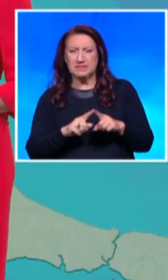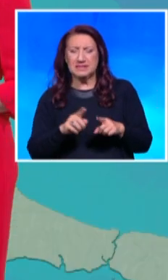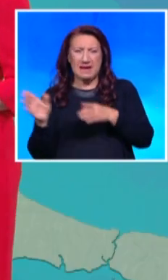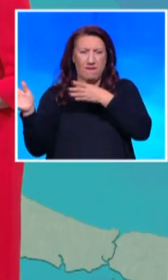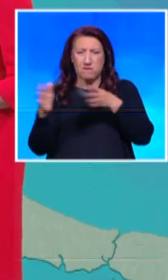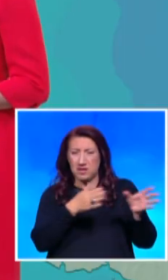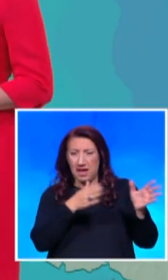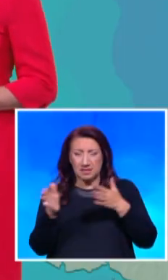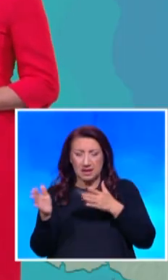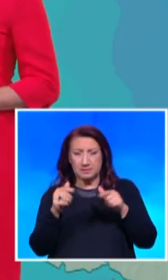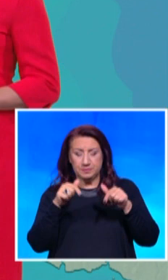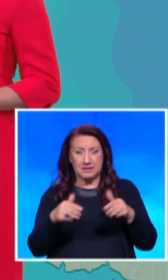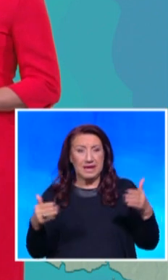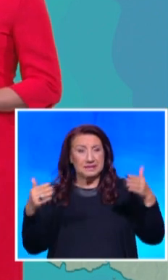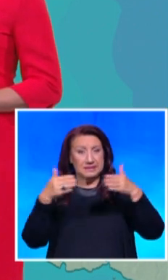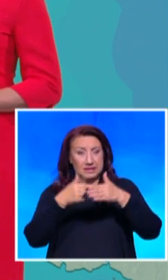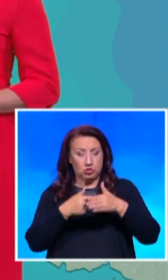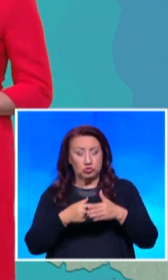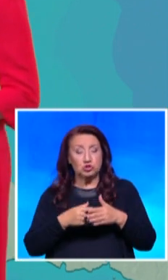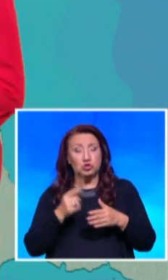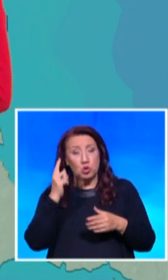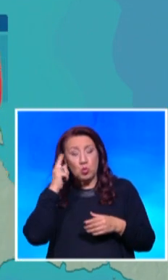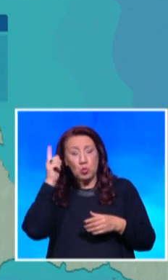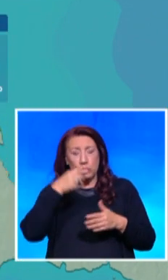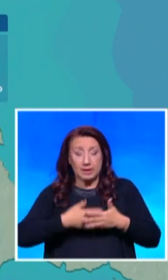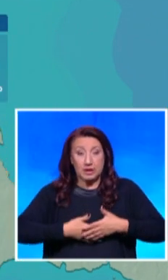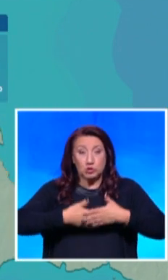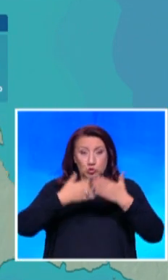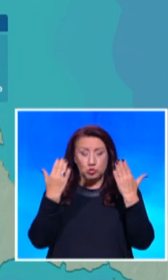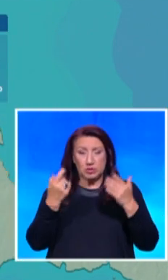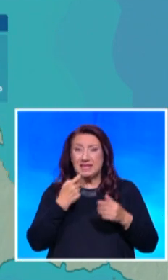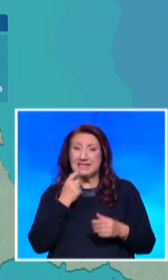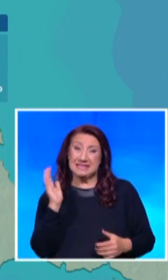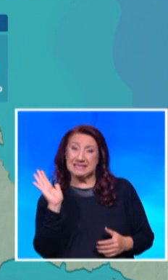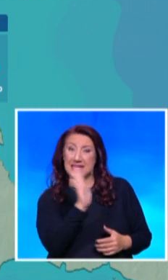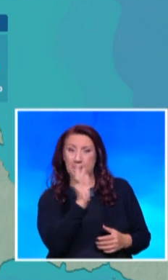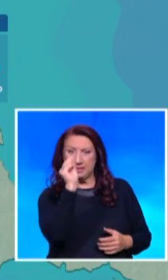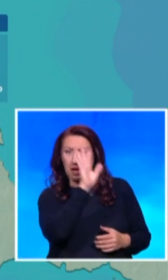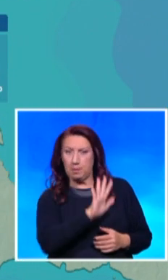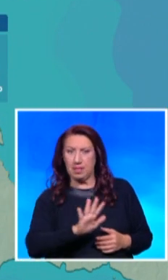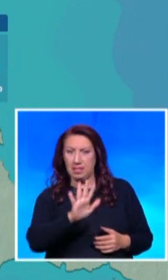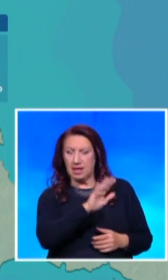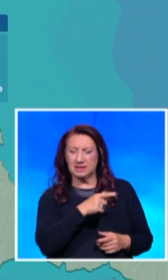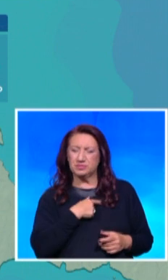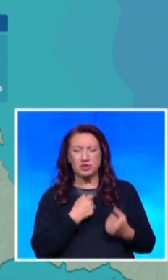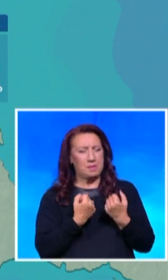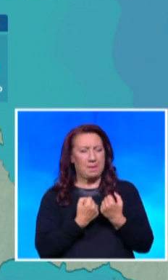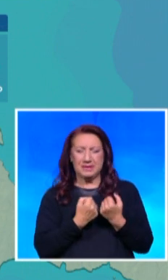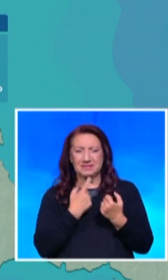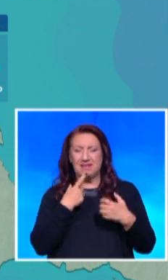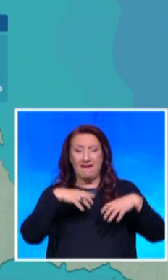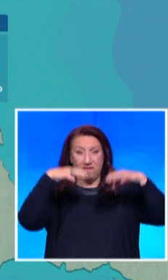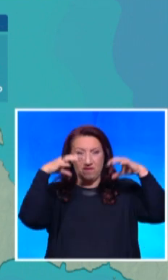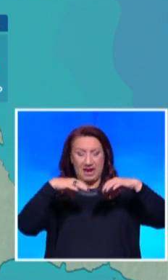вятъра. Тази нощ и в ранното утро все още е предимно в западната част на България ще има места с валежи. А